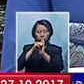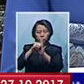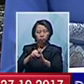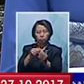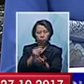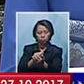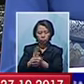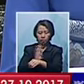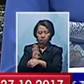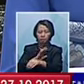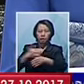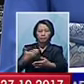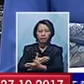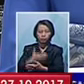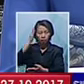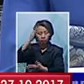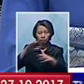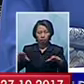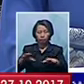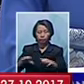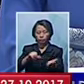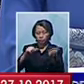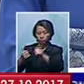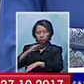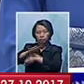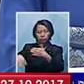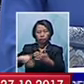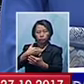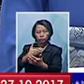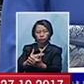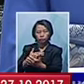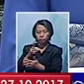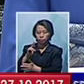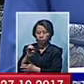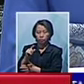perniagaan baru yang akan dilaksanakan oleh semua regulator berkaitan.